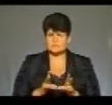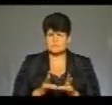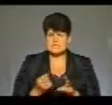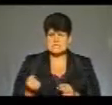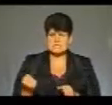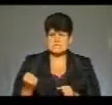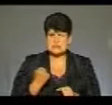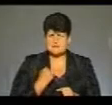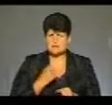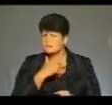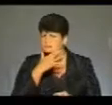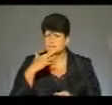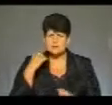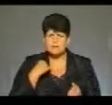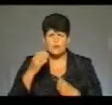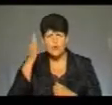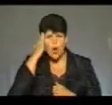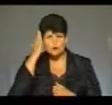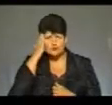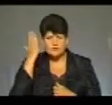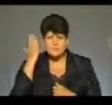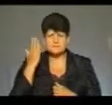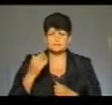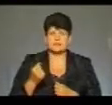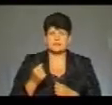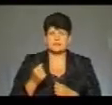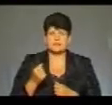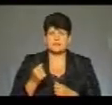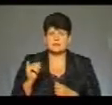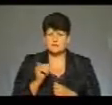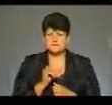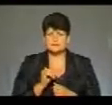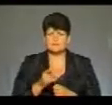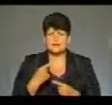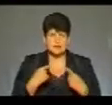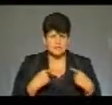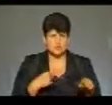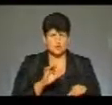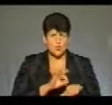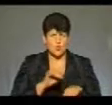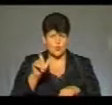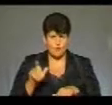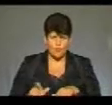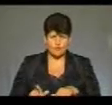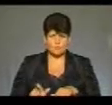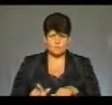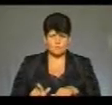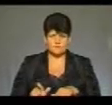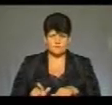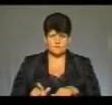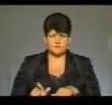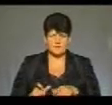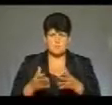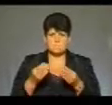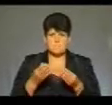забій, множинні забої голови, правої надбрівної дуги. І в іншого хворого осаднення м'яких